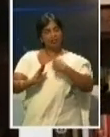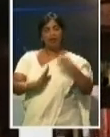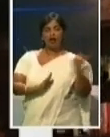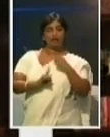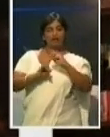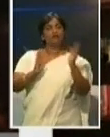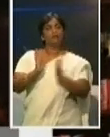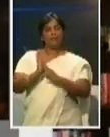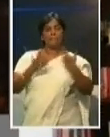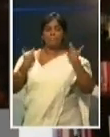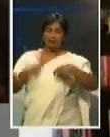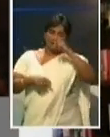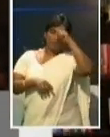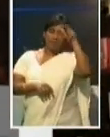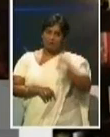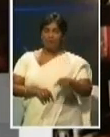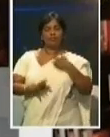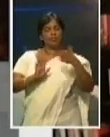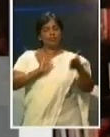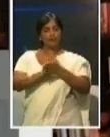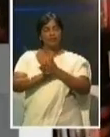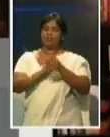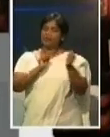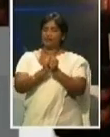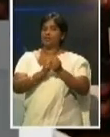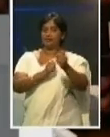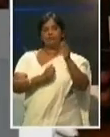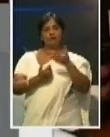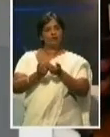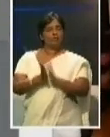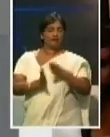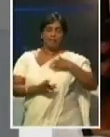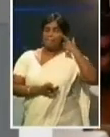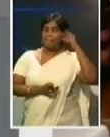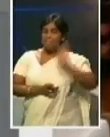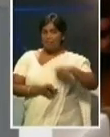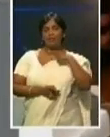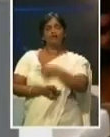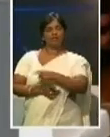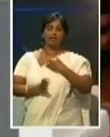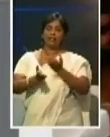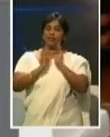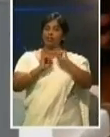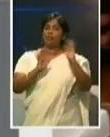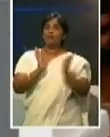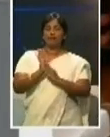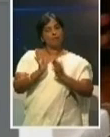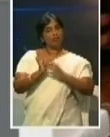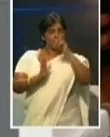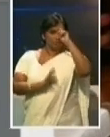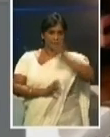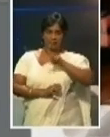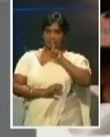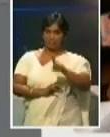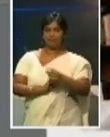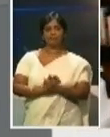නව අග්‍රාමාත්‍ය මහින්ද රාජපක්ෂ මැතිතුමා සමග සමීපව ක්‍රියා කිරීමට තමා අපේක්ෂා කරන බවයි ඉන්දිය අග්‍රාමාත්‍ය නරේන්ද්‍ර මෝදි මහතා